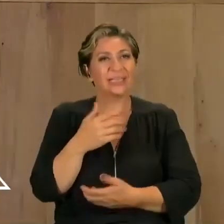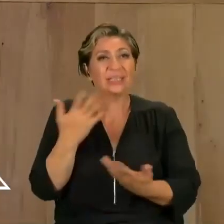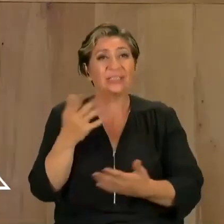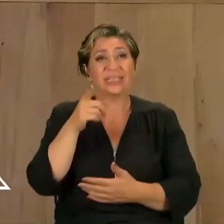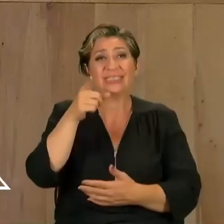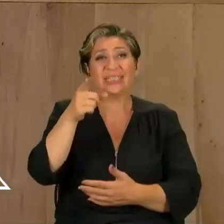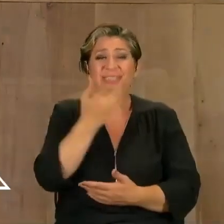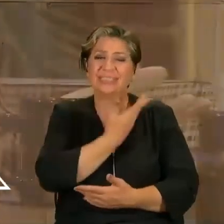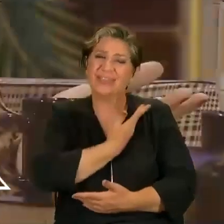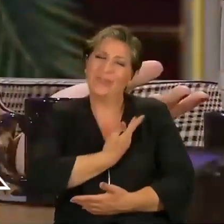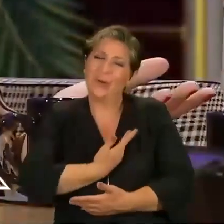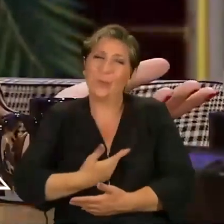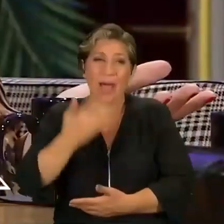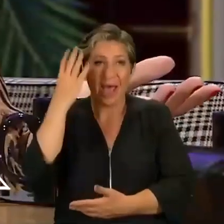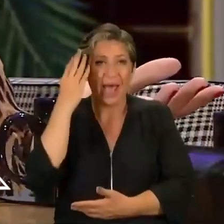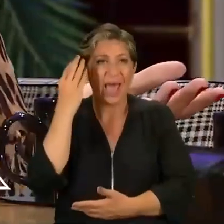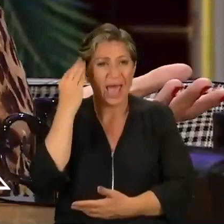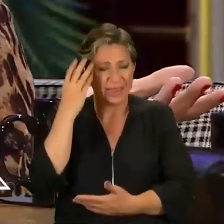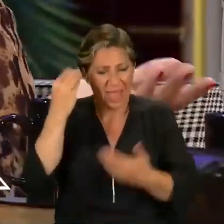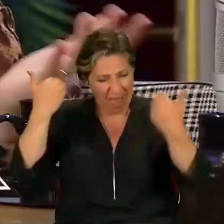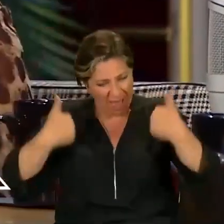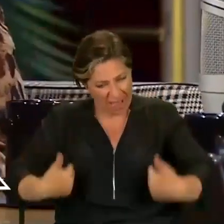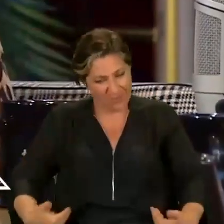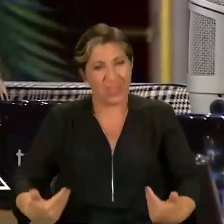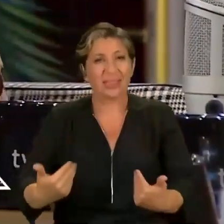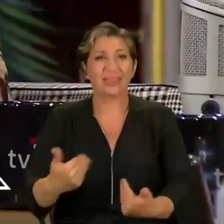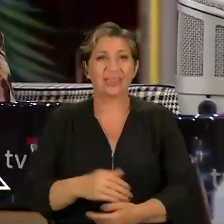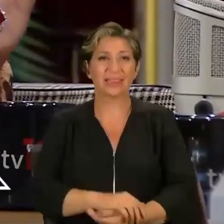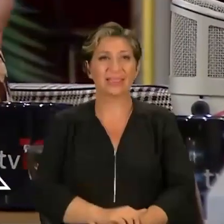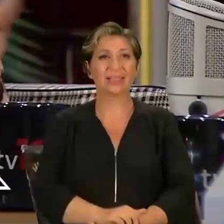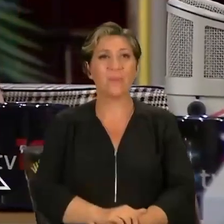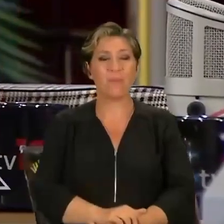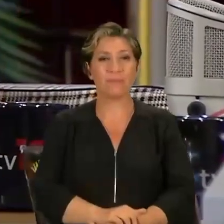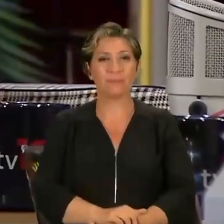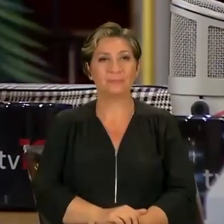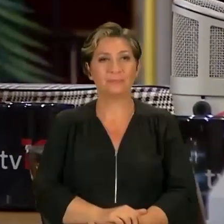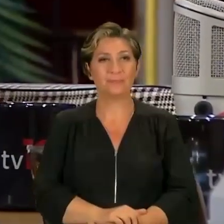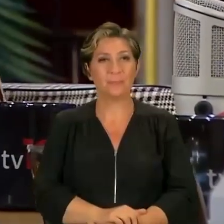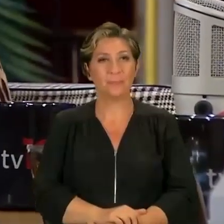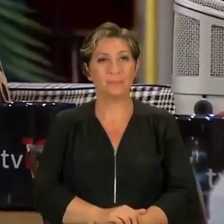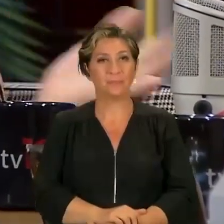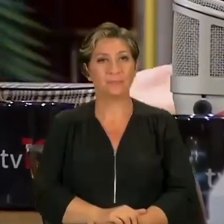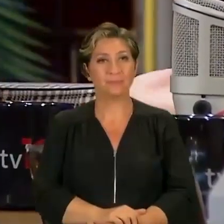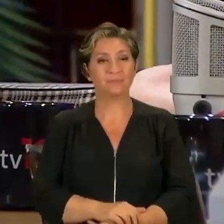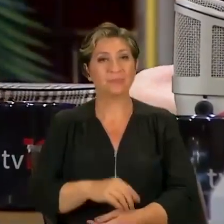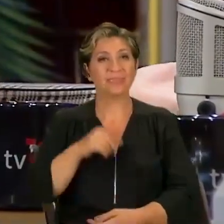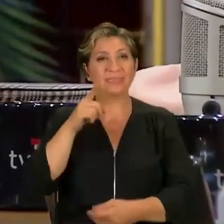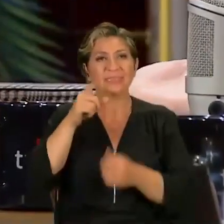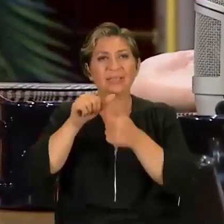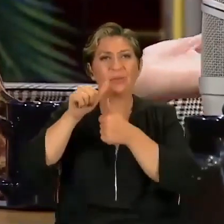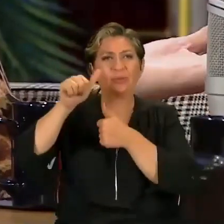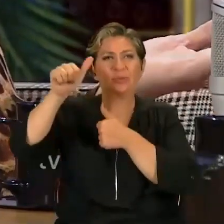İşte seni seviyorum anla halimden. Bir Selami Şahin şarkısı çok güzel. Ne güzel, bayılırız.